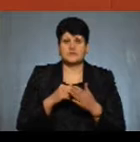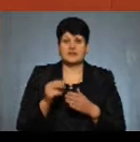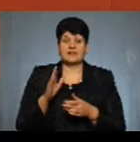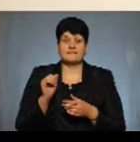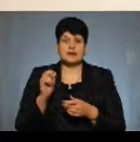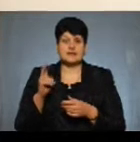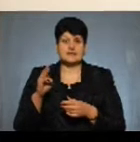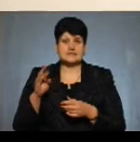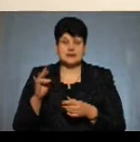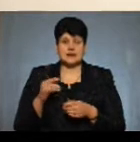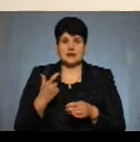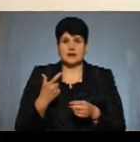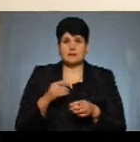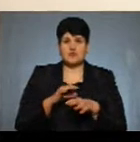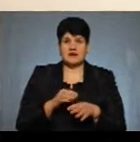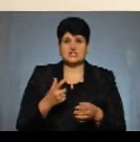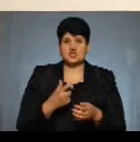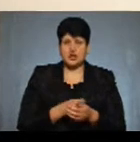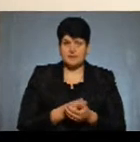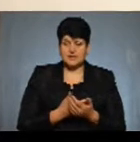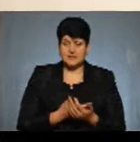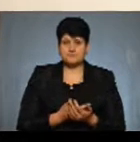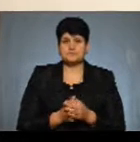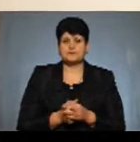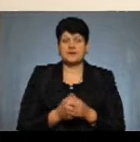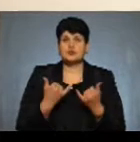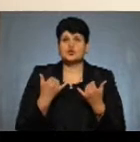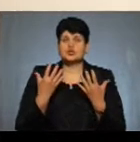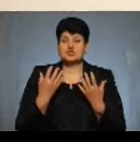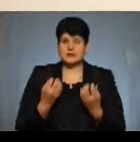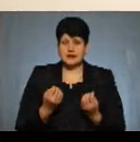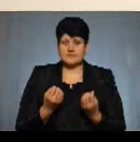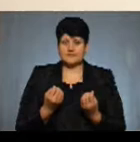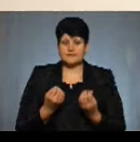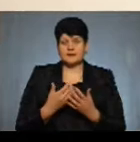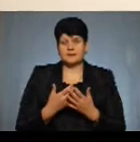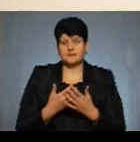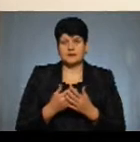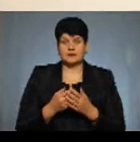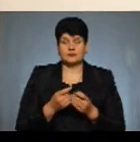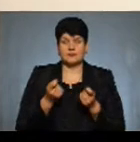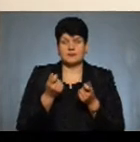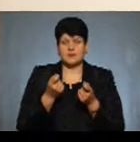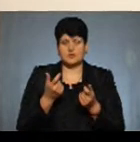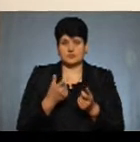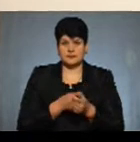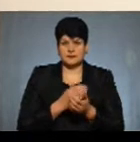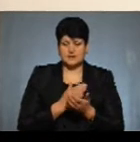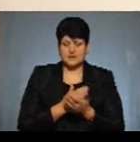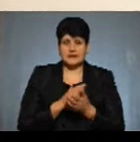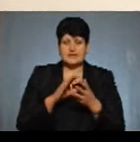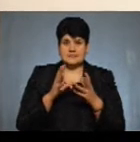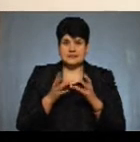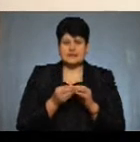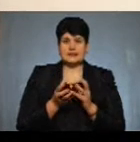придбати вакцину і провести щеплення. На сьогоднішній день, мабуть, небагато щеплюється, і